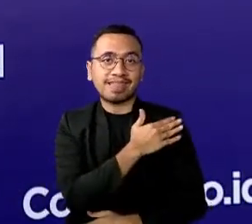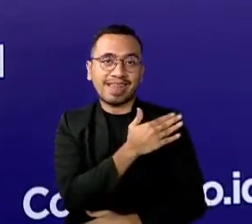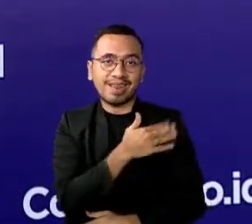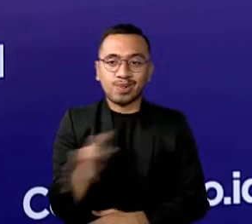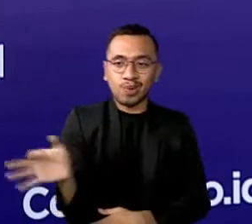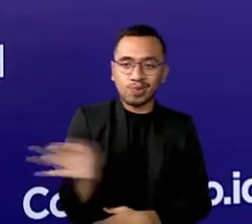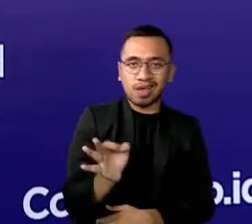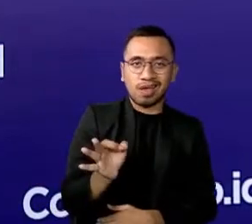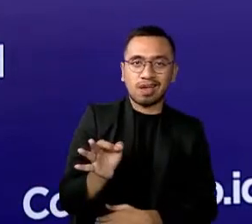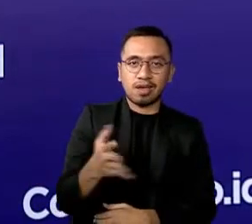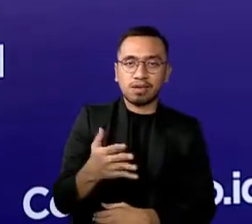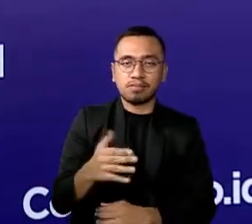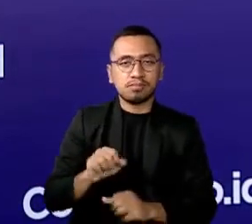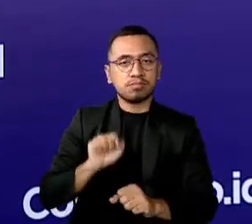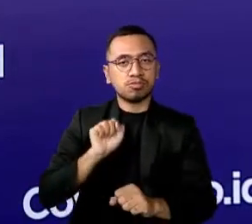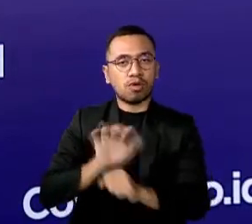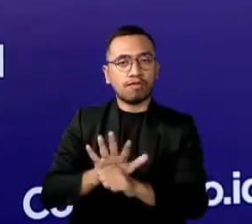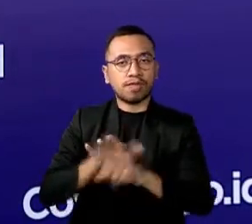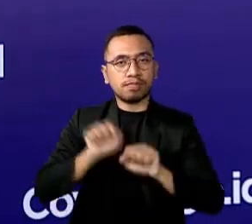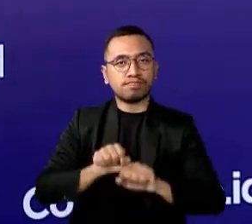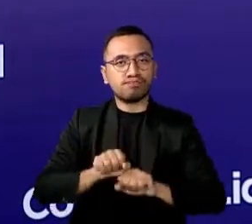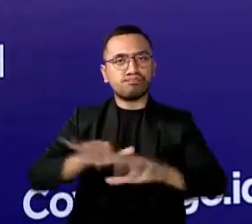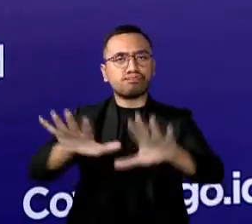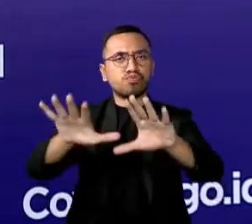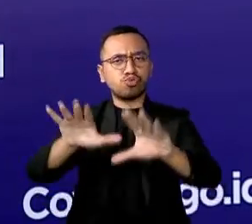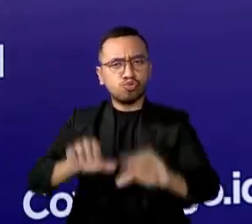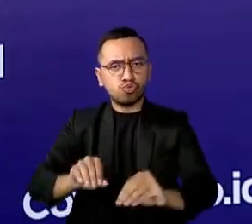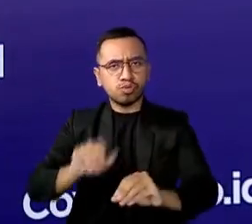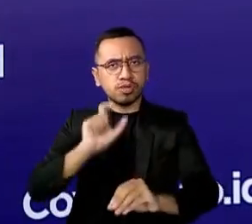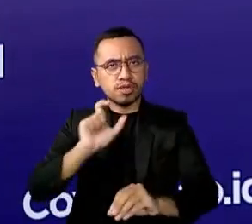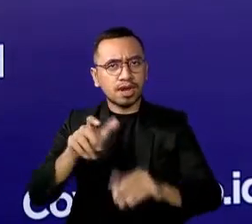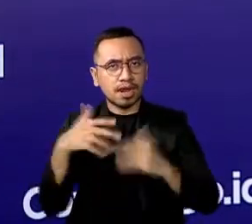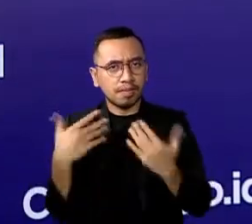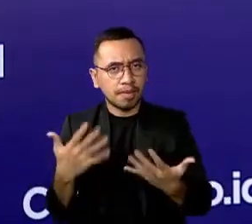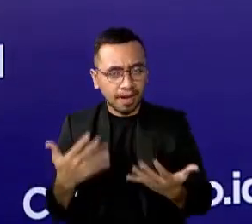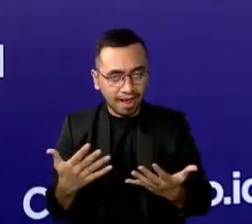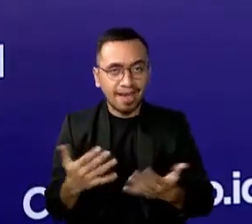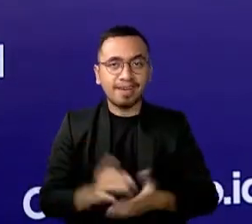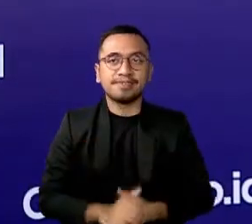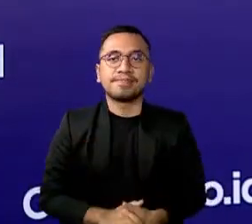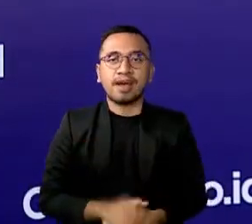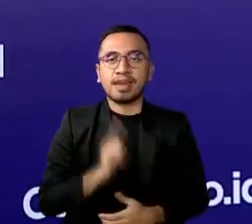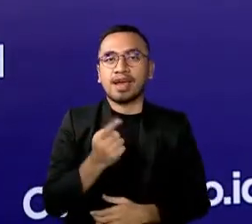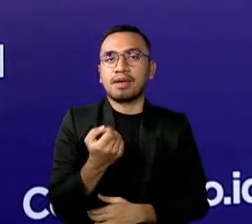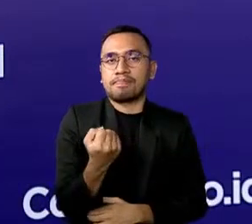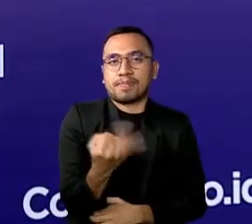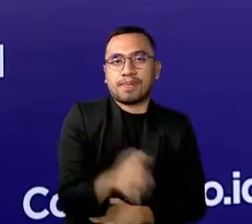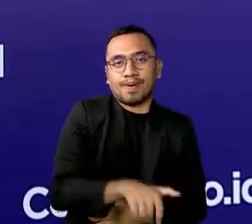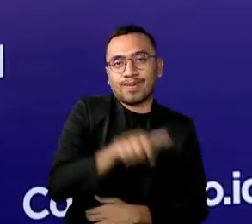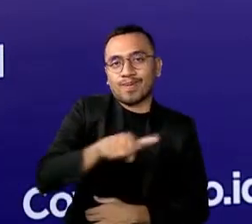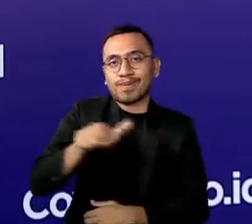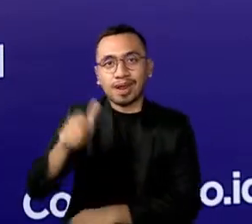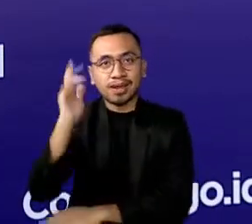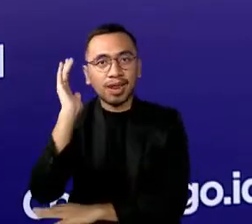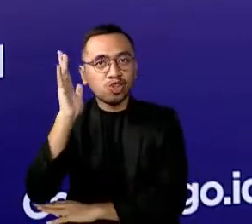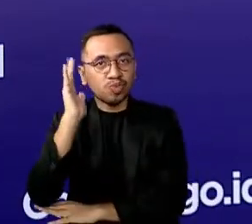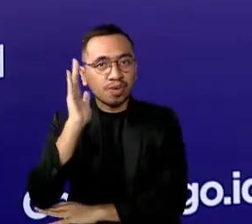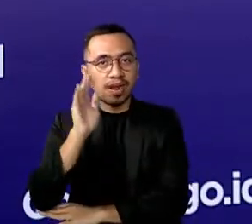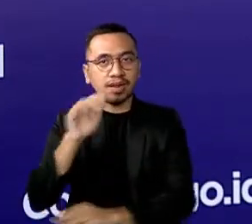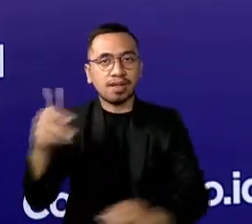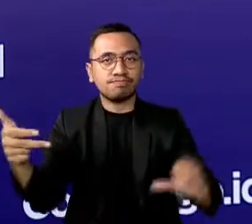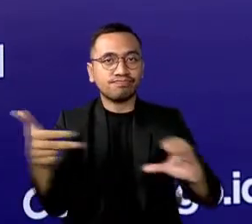penguatan kebijakan tingkat mikro di berbagai Lini telah bergabung sejumlah narasumber melalui video conference